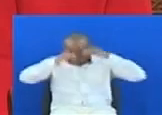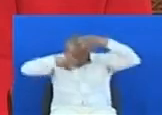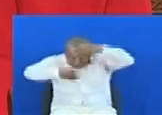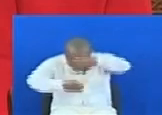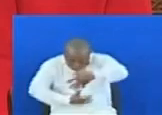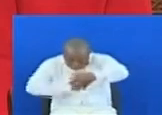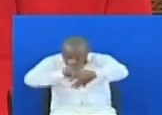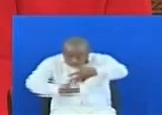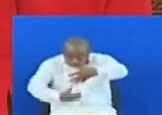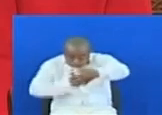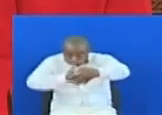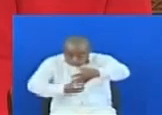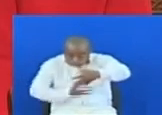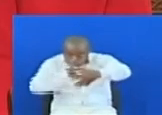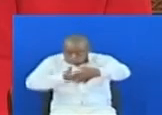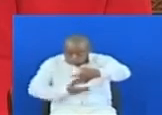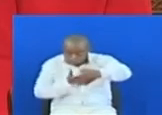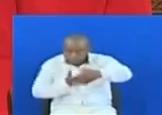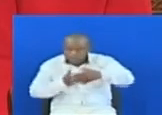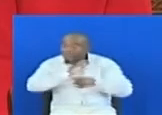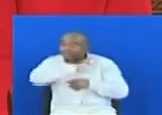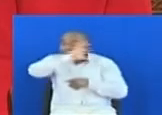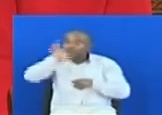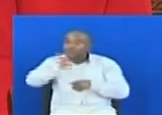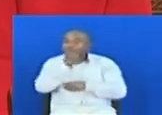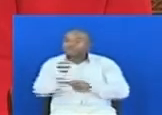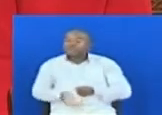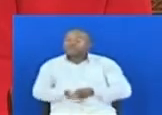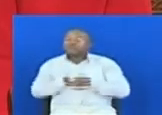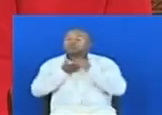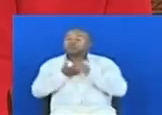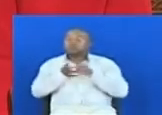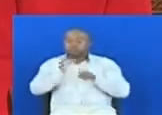Kwa hiyo yote iliweza kusaidia kuweza